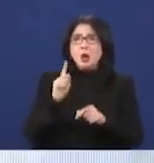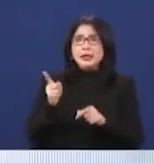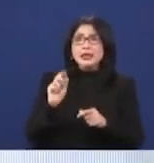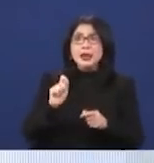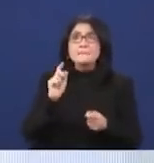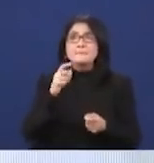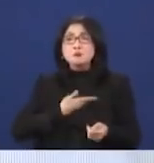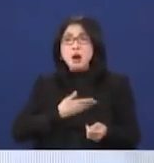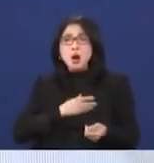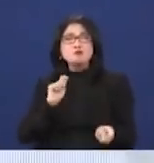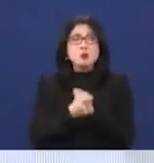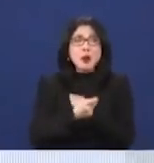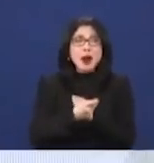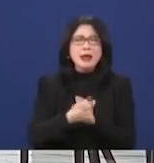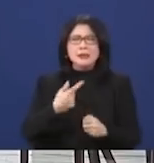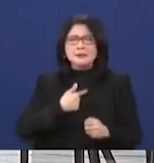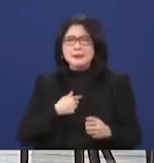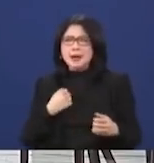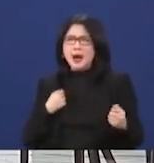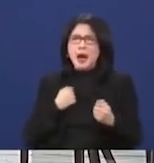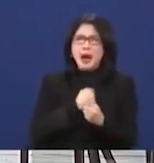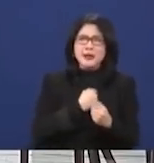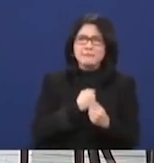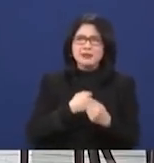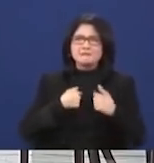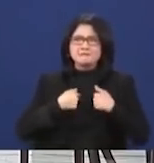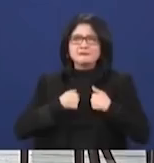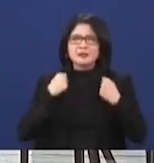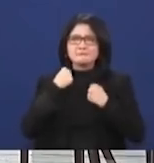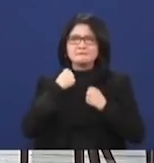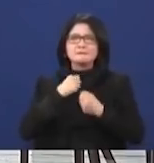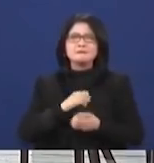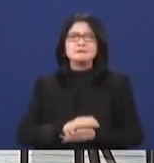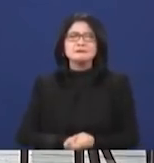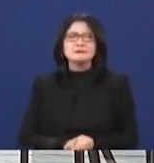merubah ini, akan saya hadapi dengan semua kekuatan yang ada pada diri saya.